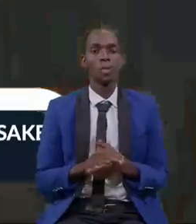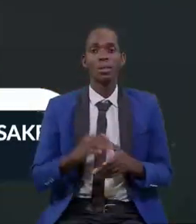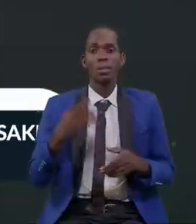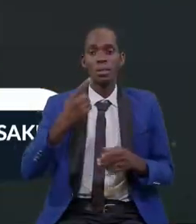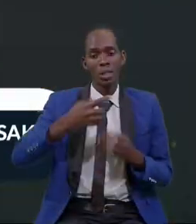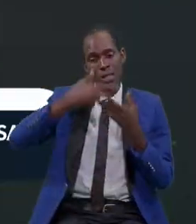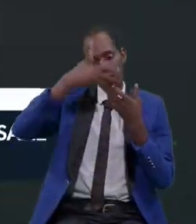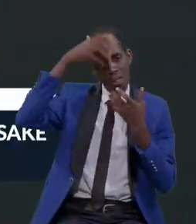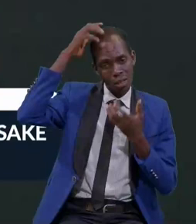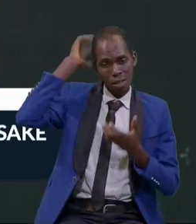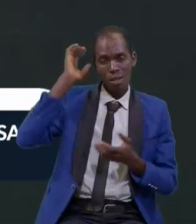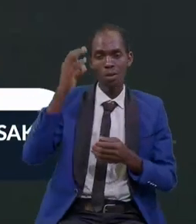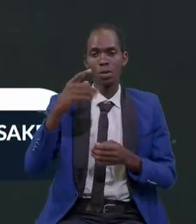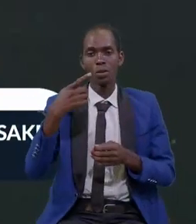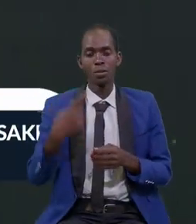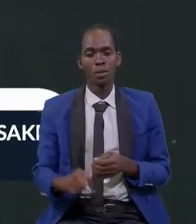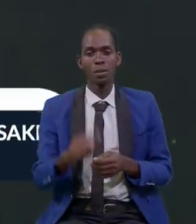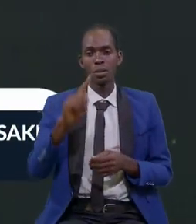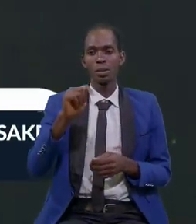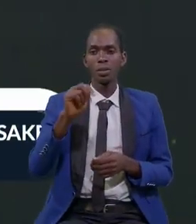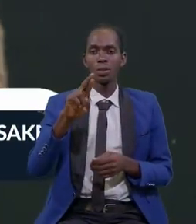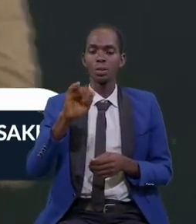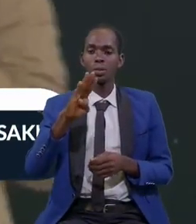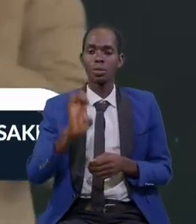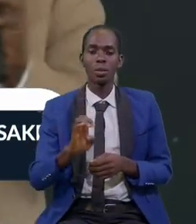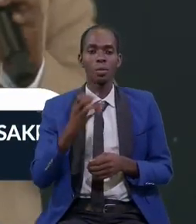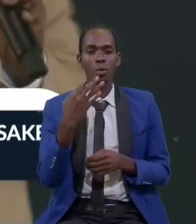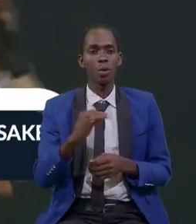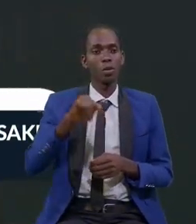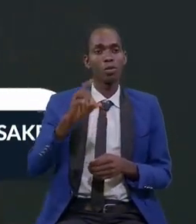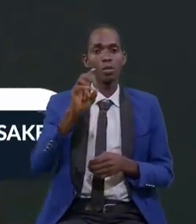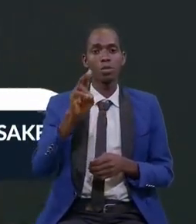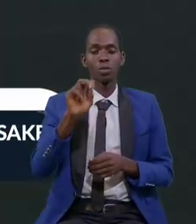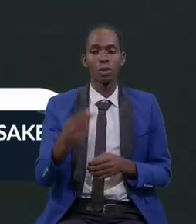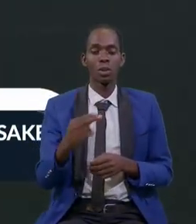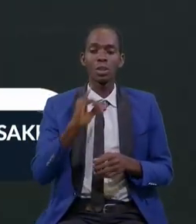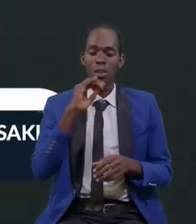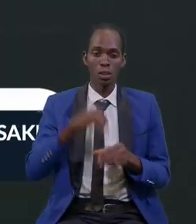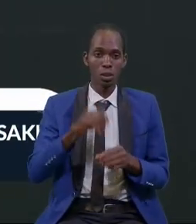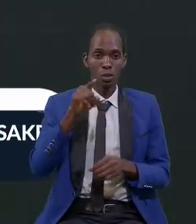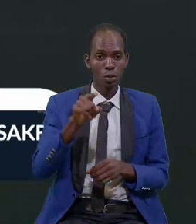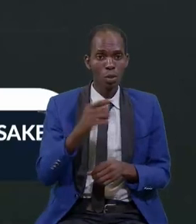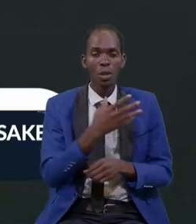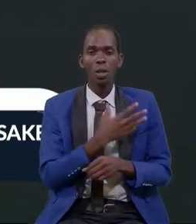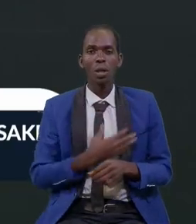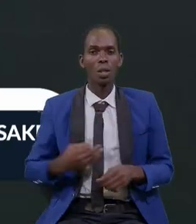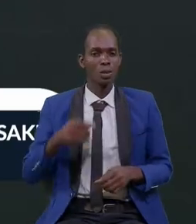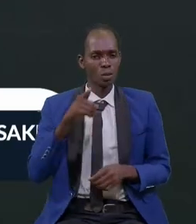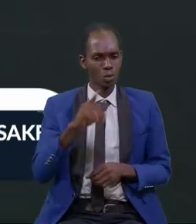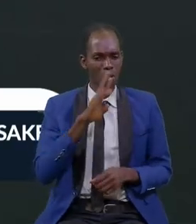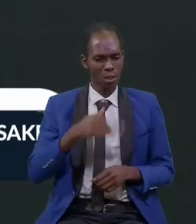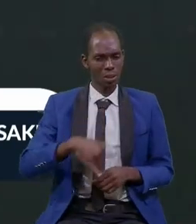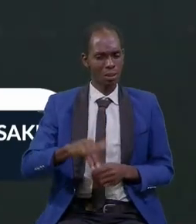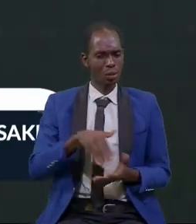Le lion de la tribu de Judas, Jésus, vit dans ton cœur. Et tu es faible, tu